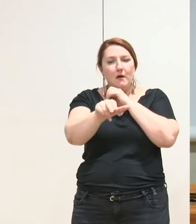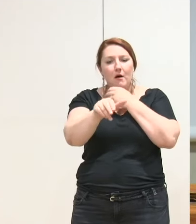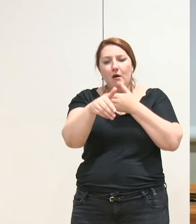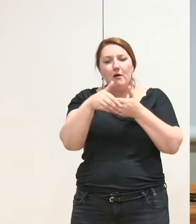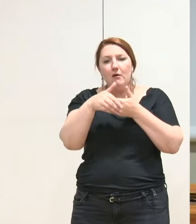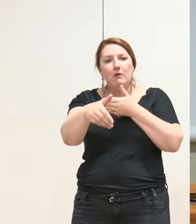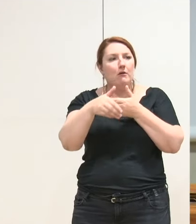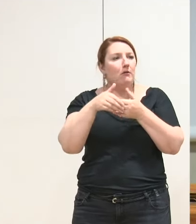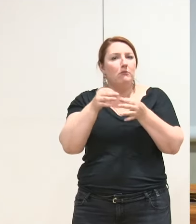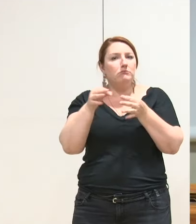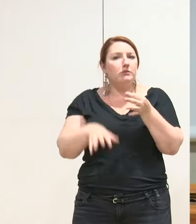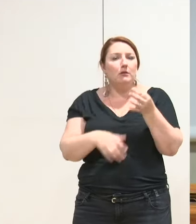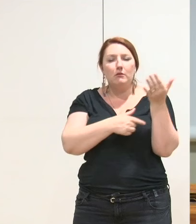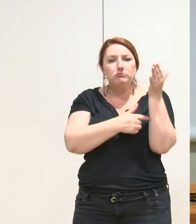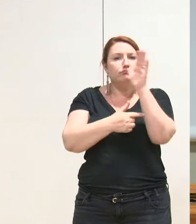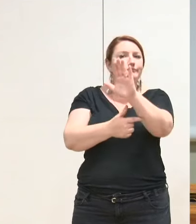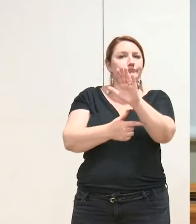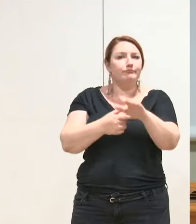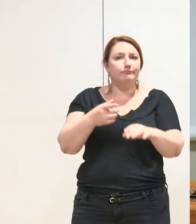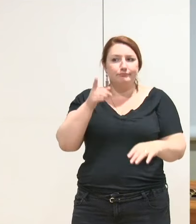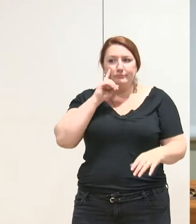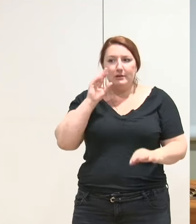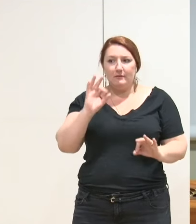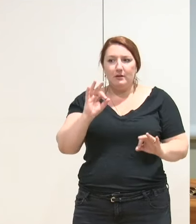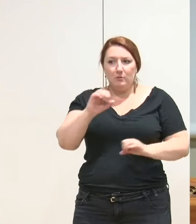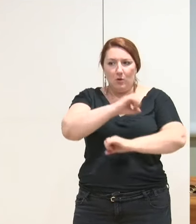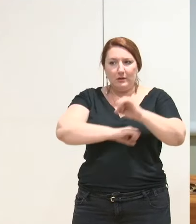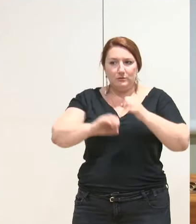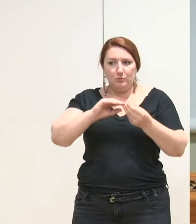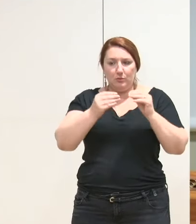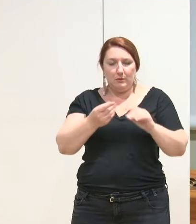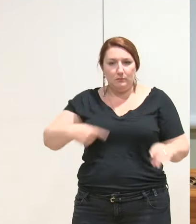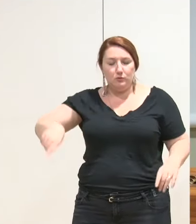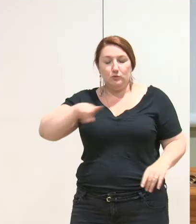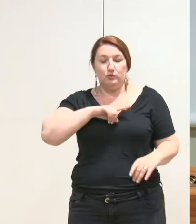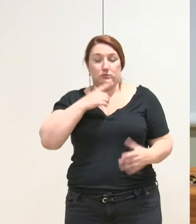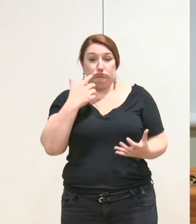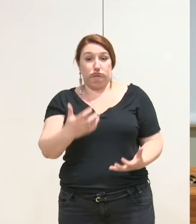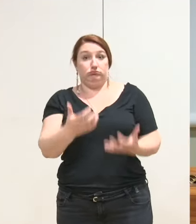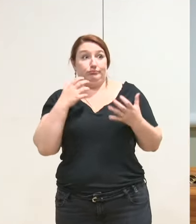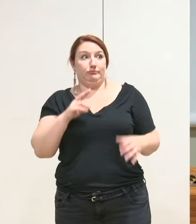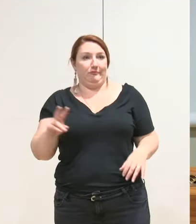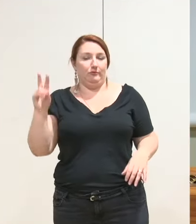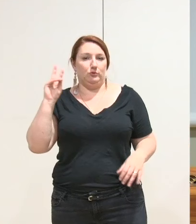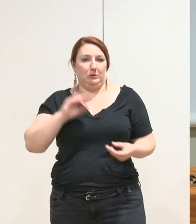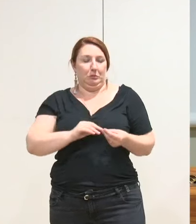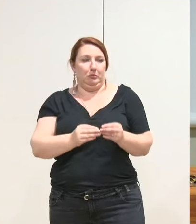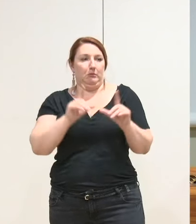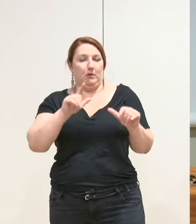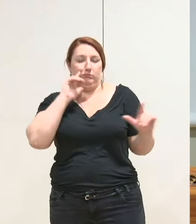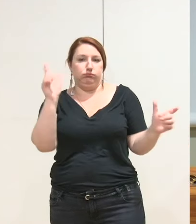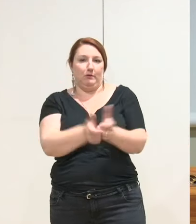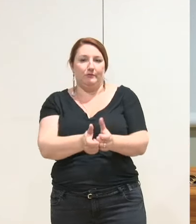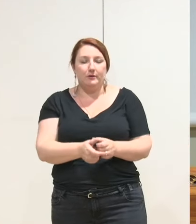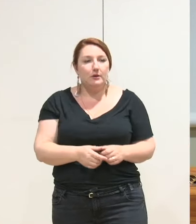effectivement qui montre une défaillance dans notre organisation et qui nous a tous frappé dès vendredi il y a-t-il d'autres prises de